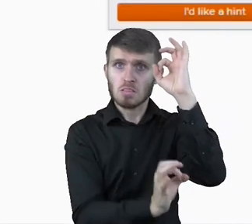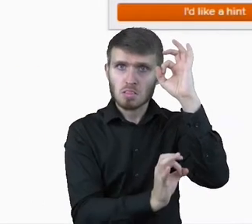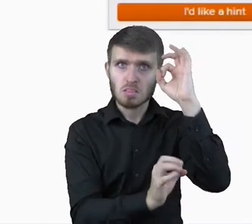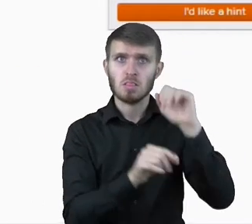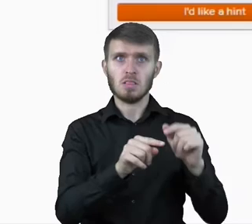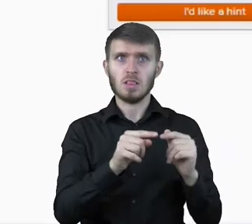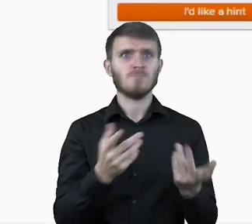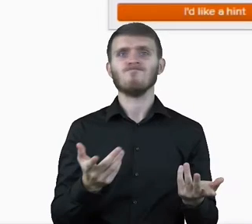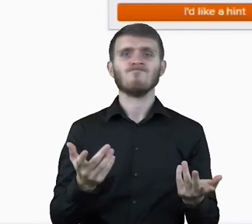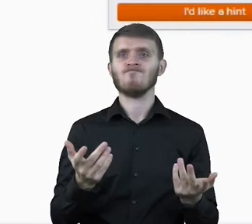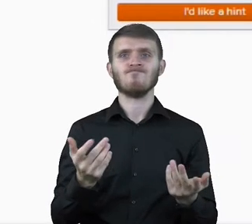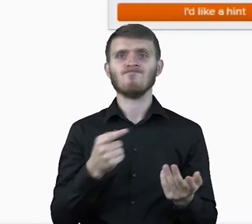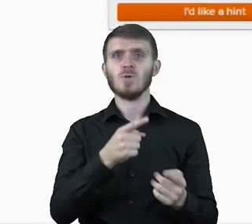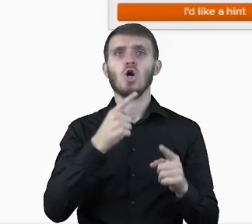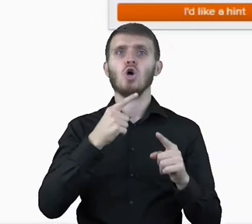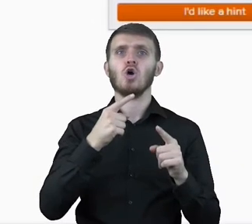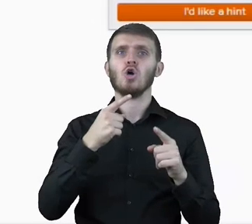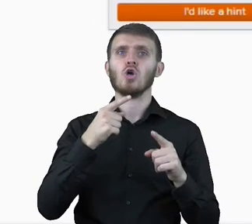kąt.